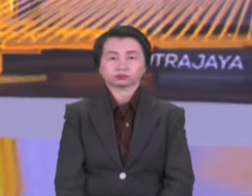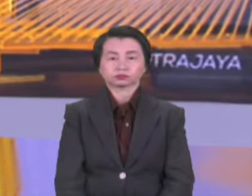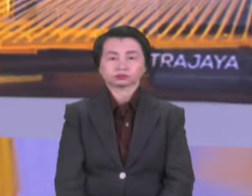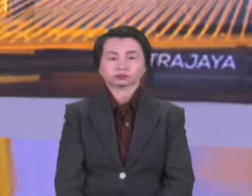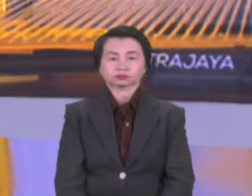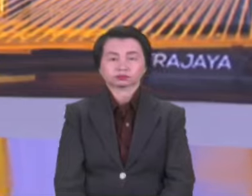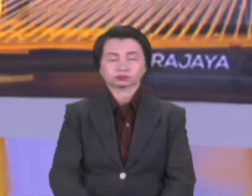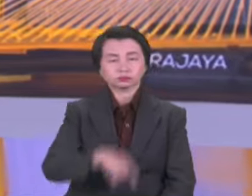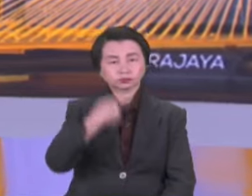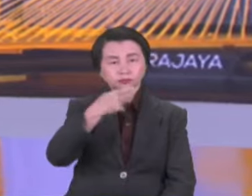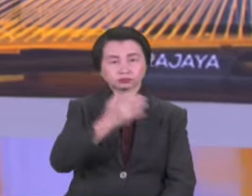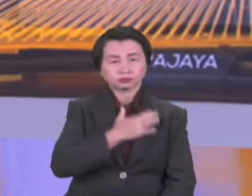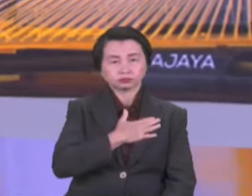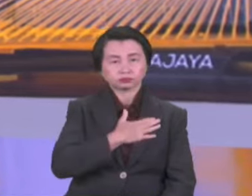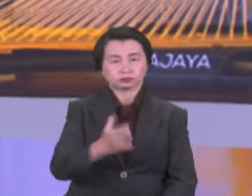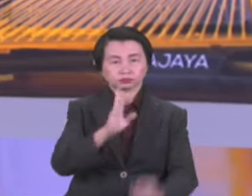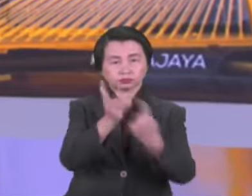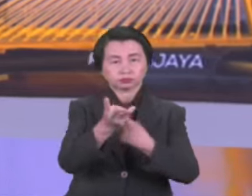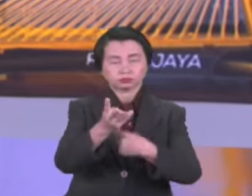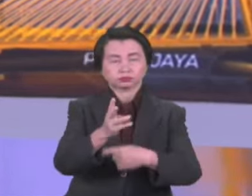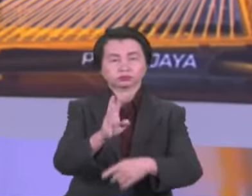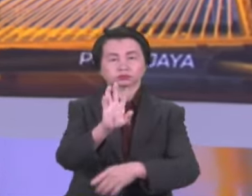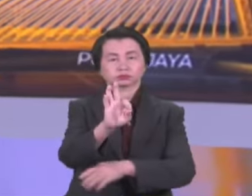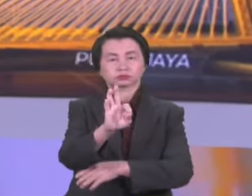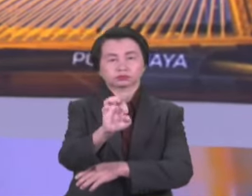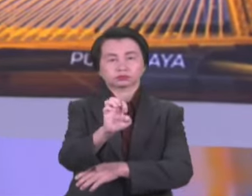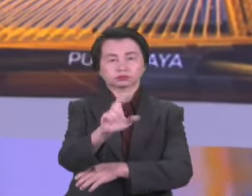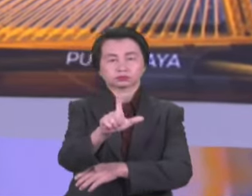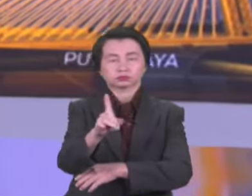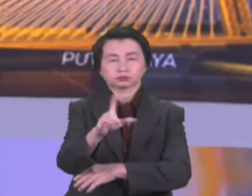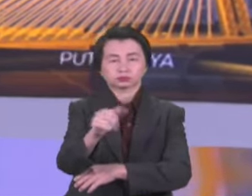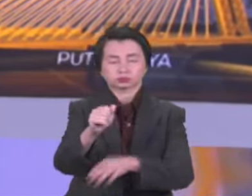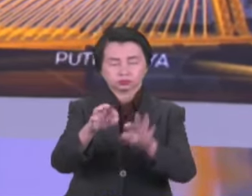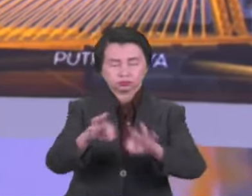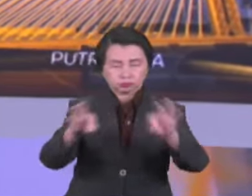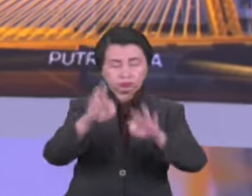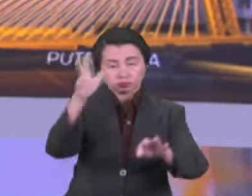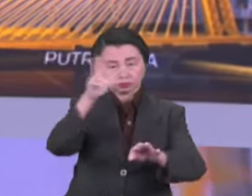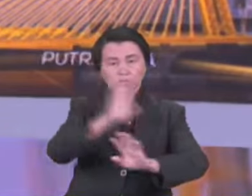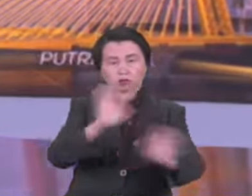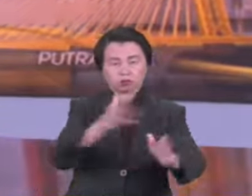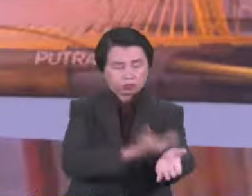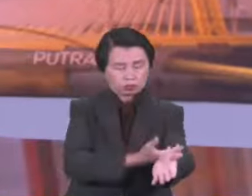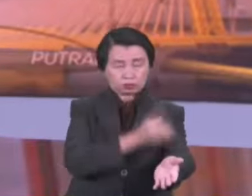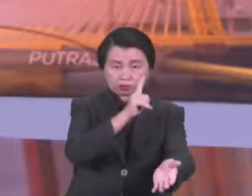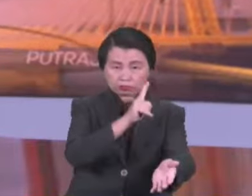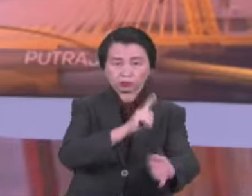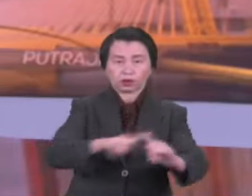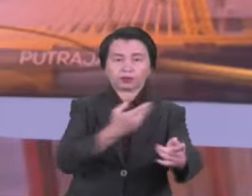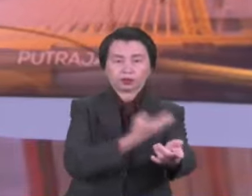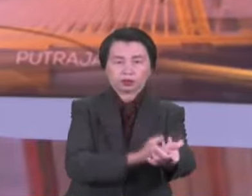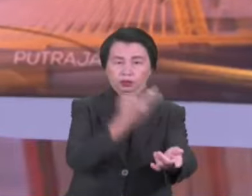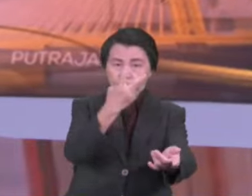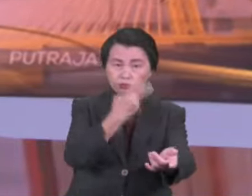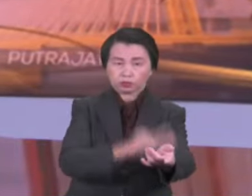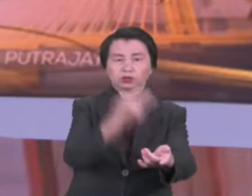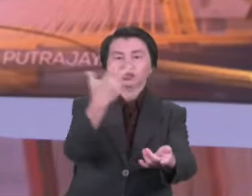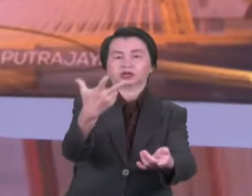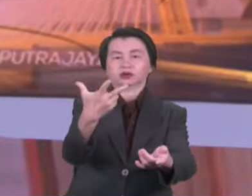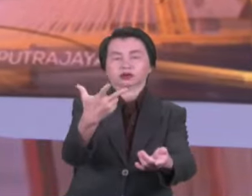Perdana Menteri menyatakan komitmen kebajikan warga Felda terus jadi keutamaan kerajaan. Bukan hanya generasi pertama tetapi kedua dan